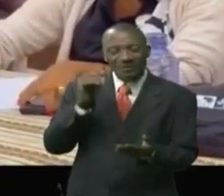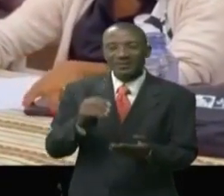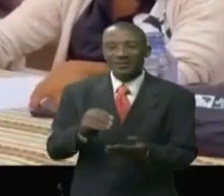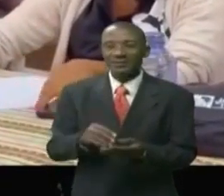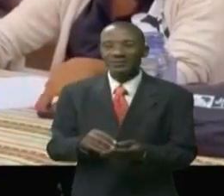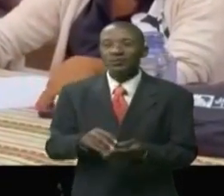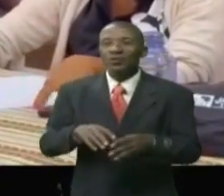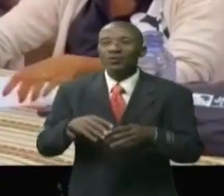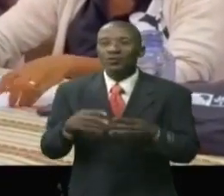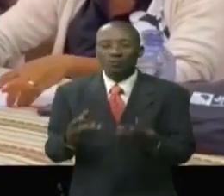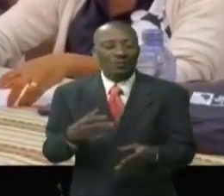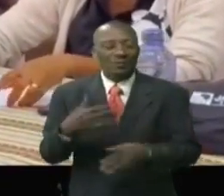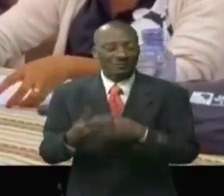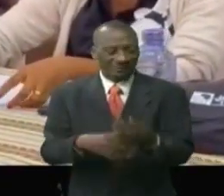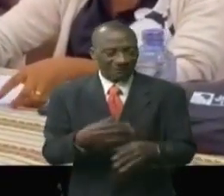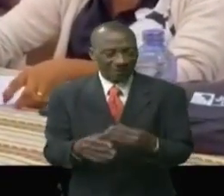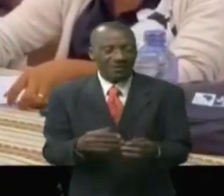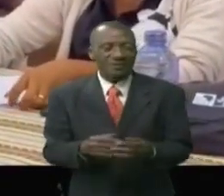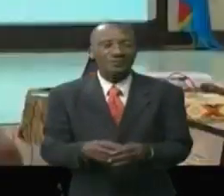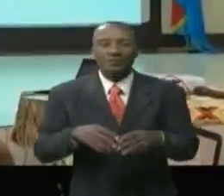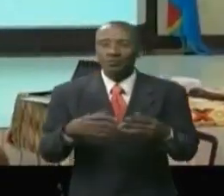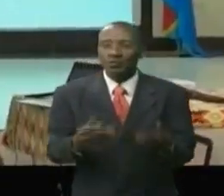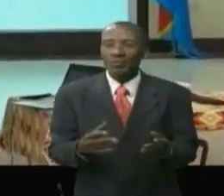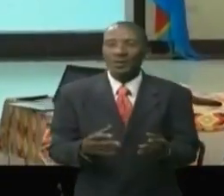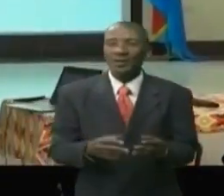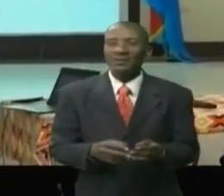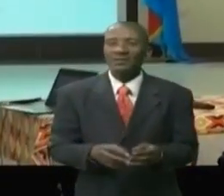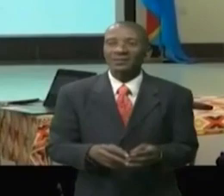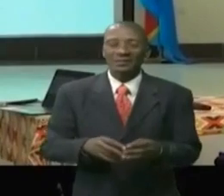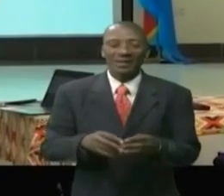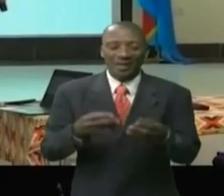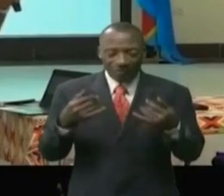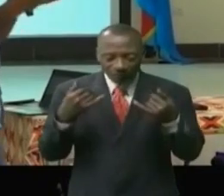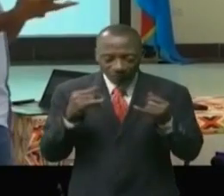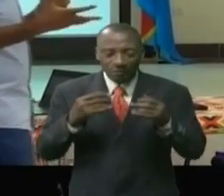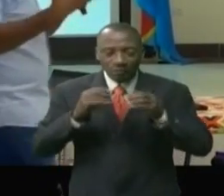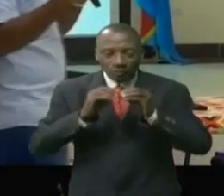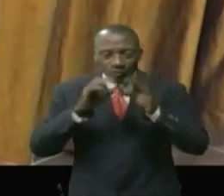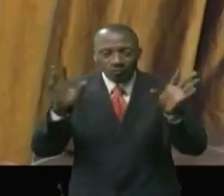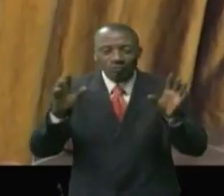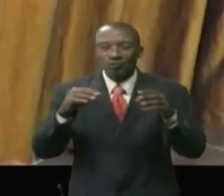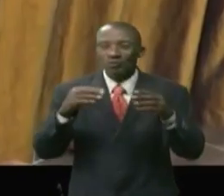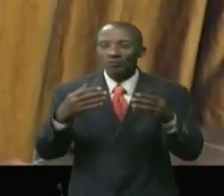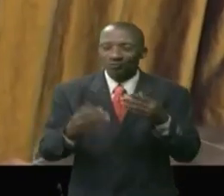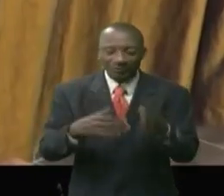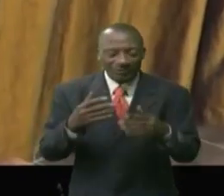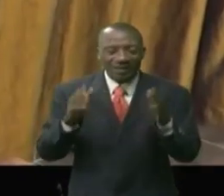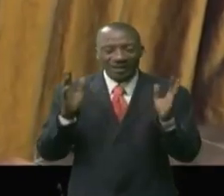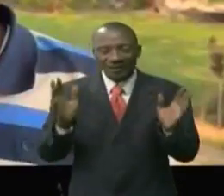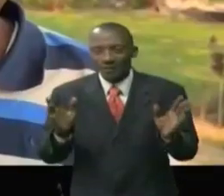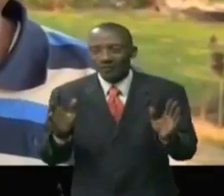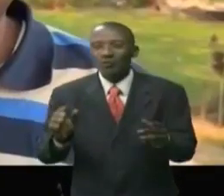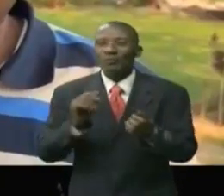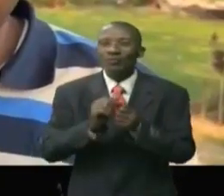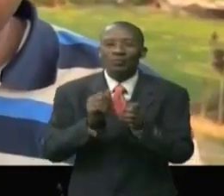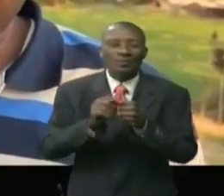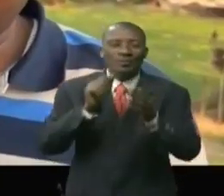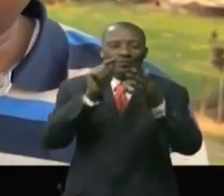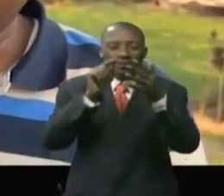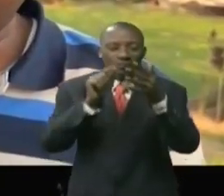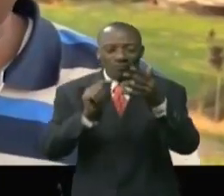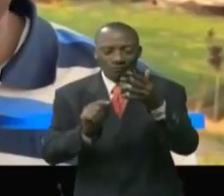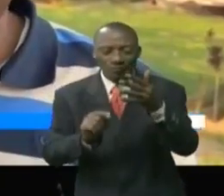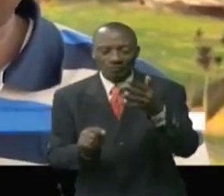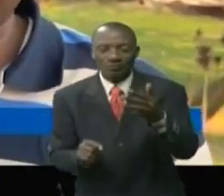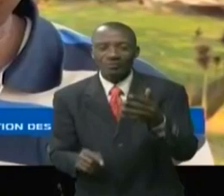journaliste en cette période est crucial et fondamental à rappele Monsieur François Elica on peut retenir trois choses de